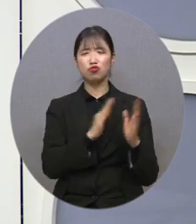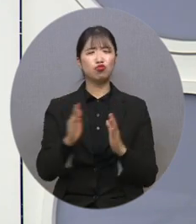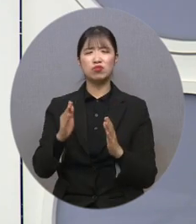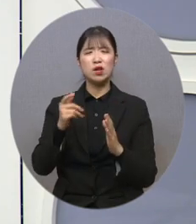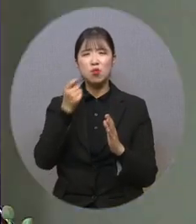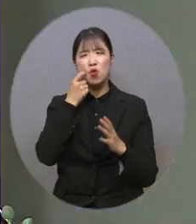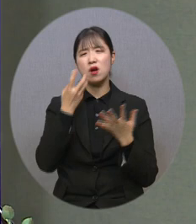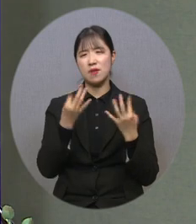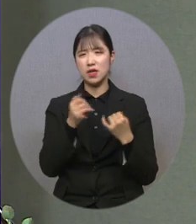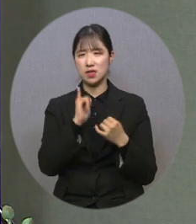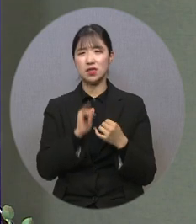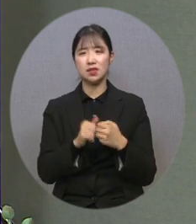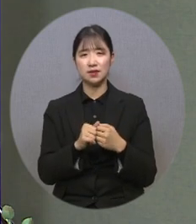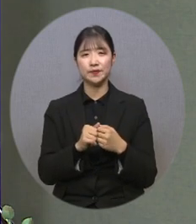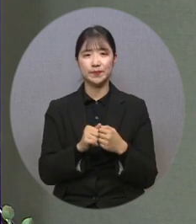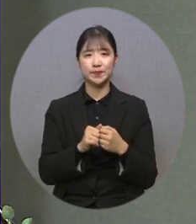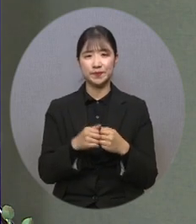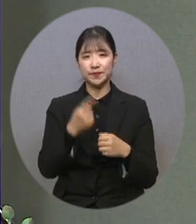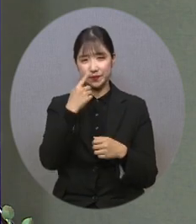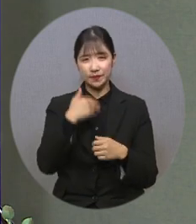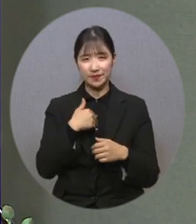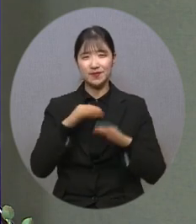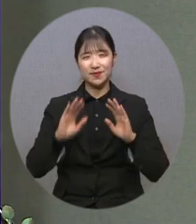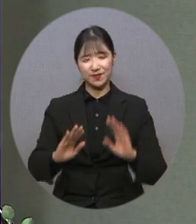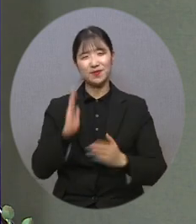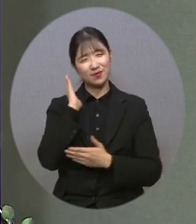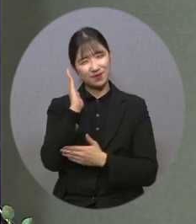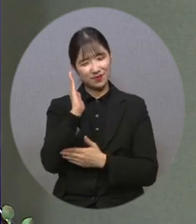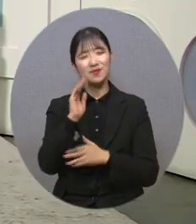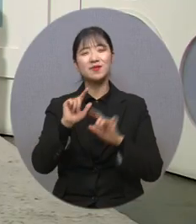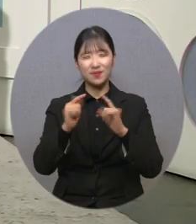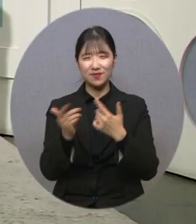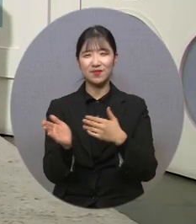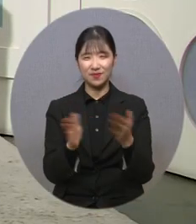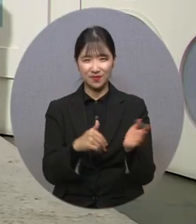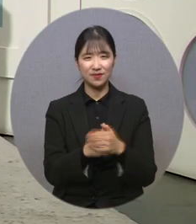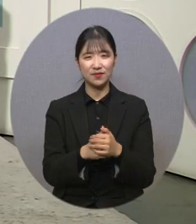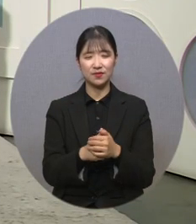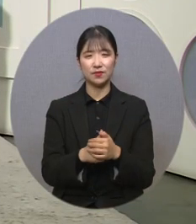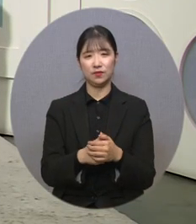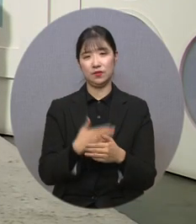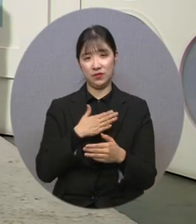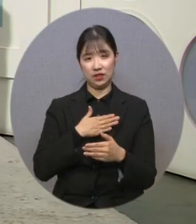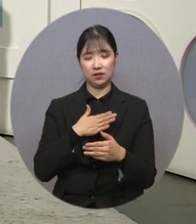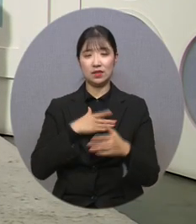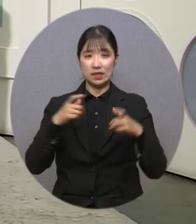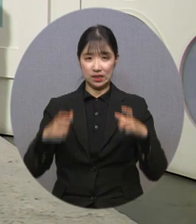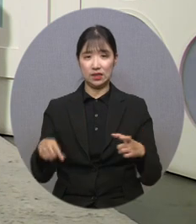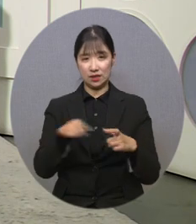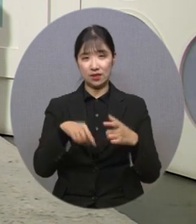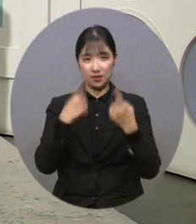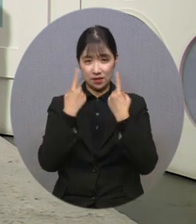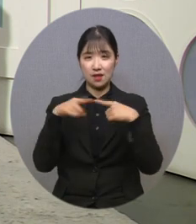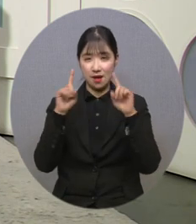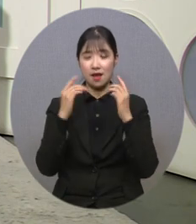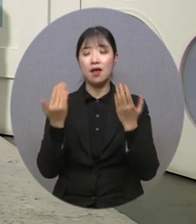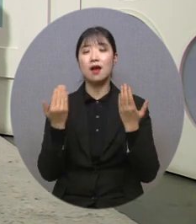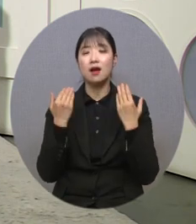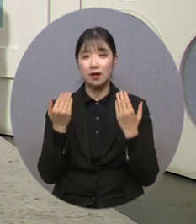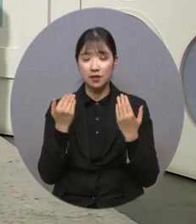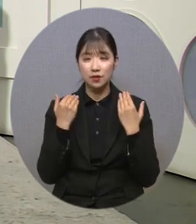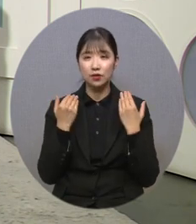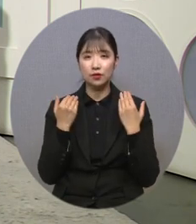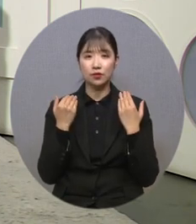게 많습니다. 아니 그거는 이제 제가 지금 말씀드릴 건 아니고 다만 우리 지역 대학에 위치한